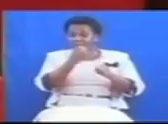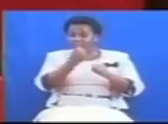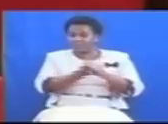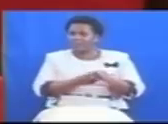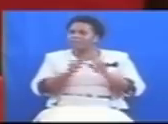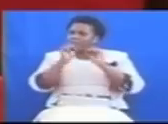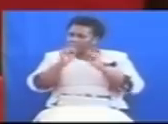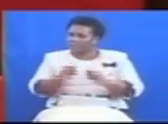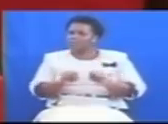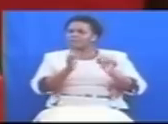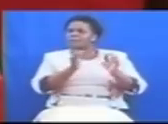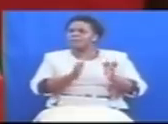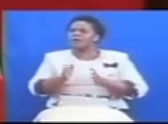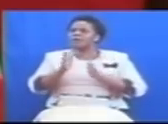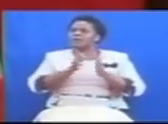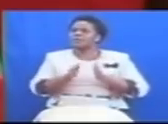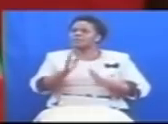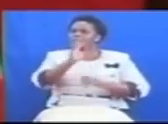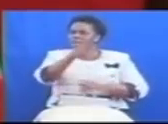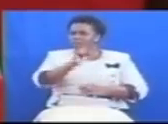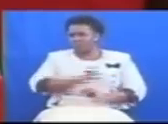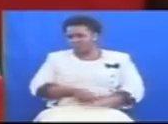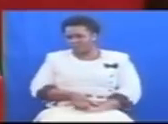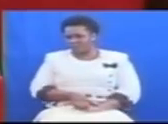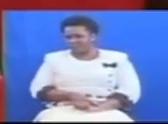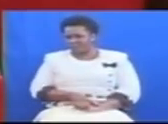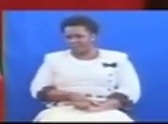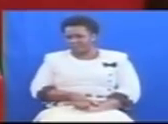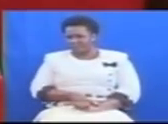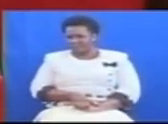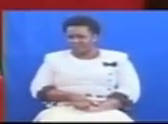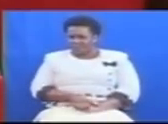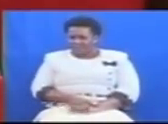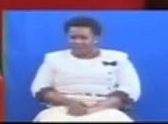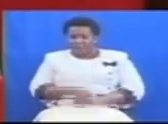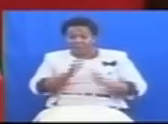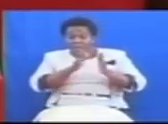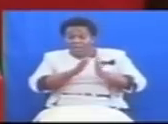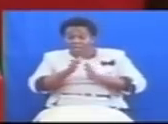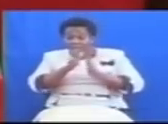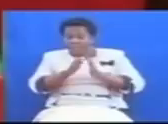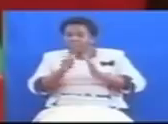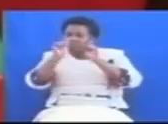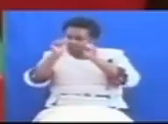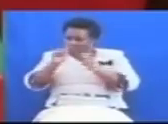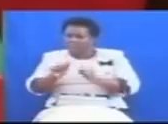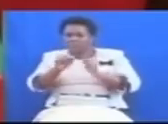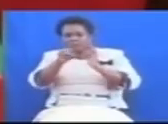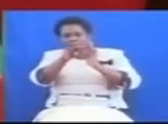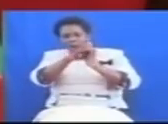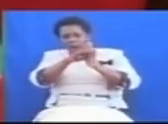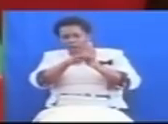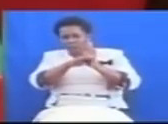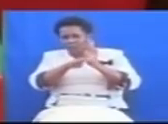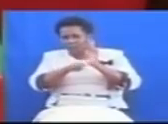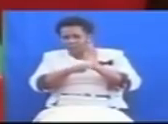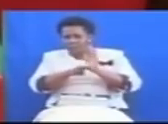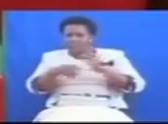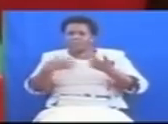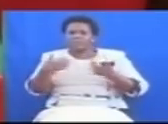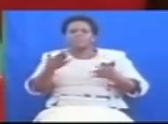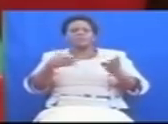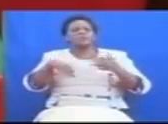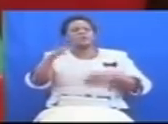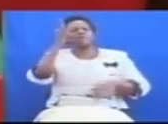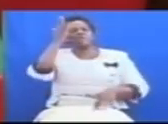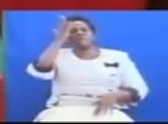na maandalizi. Na maandalizi yake kwanza kuwe na ratiba. Sasa ningetaka kumuuliza Mheshimiwa